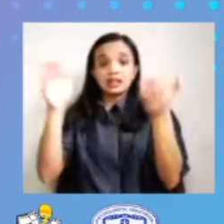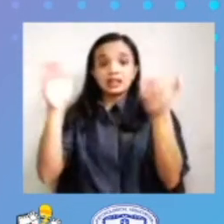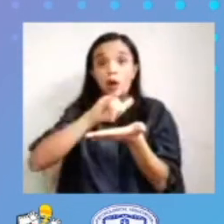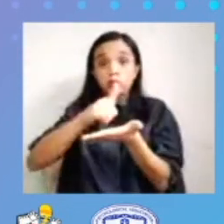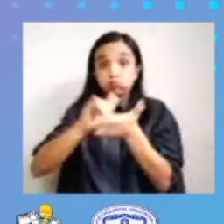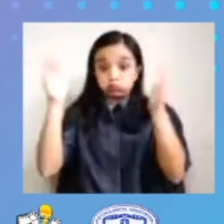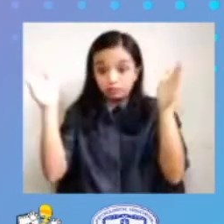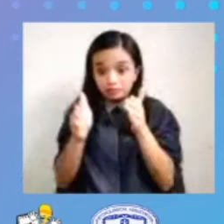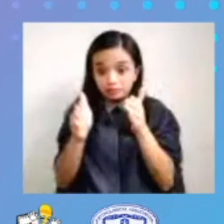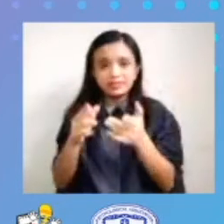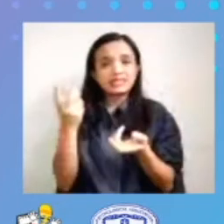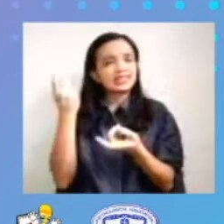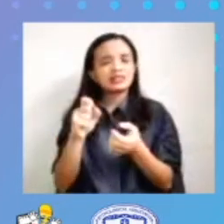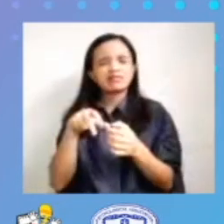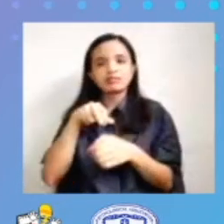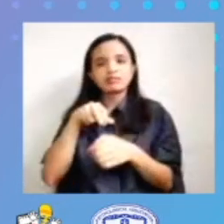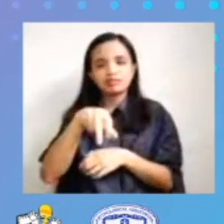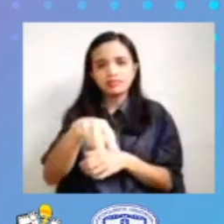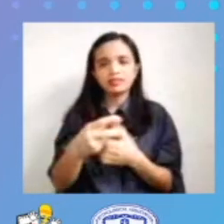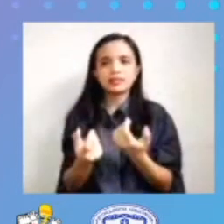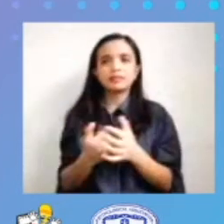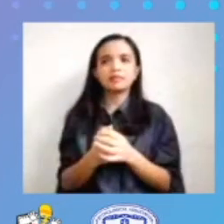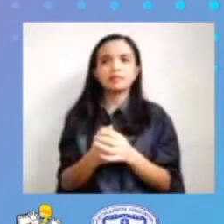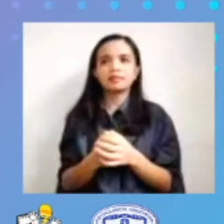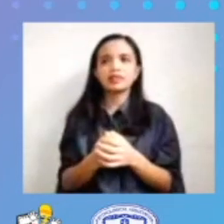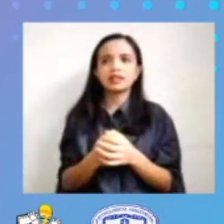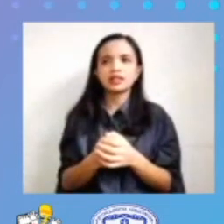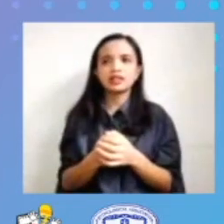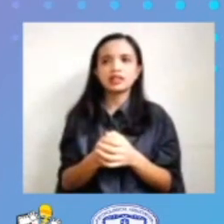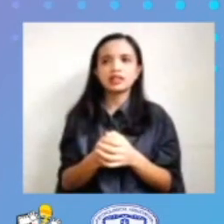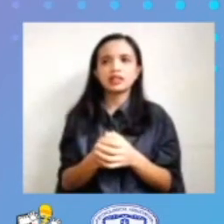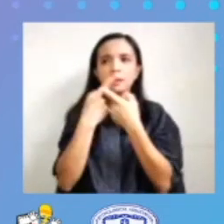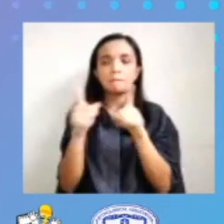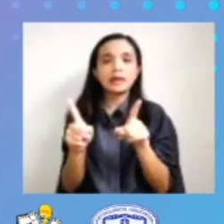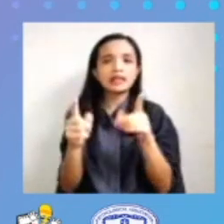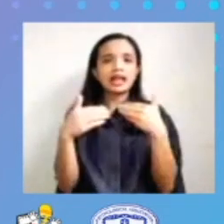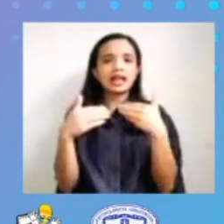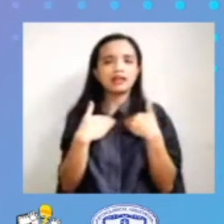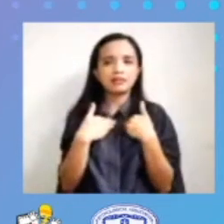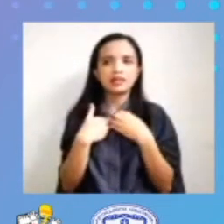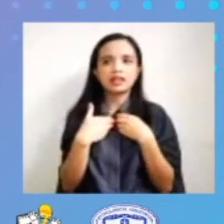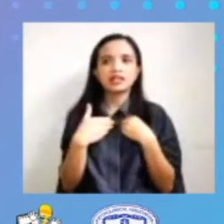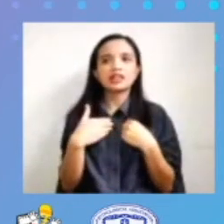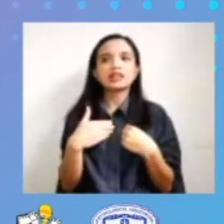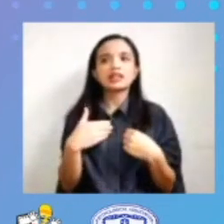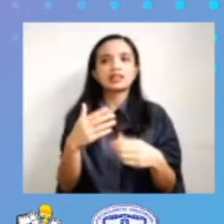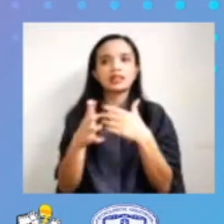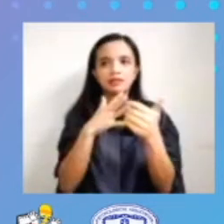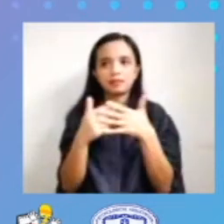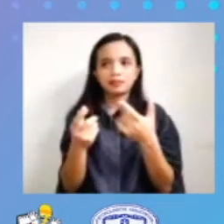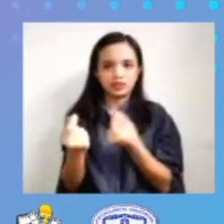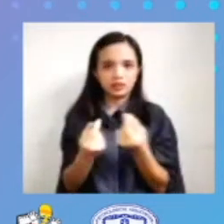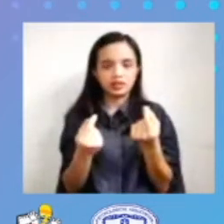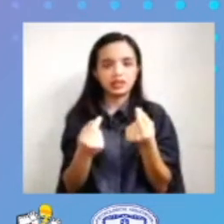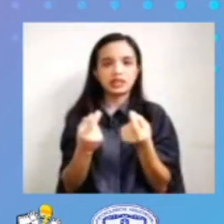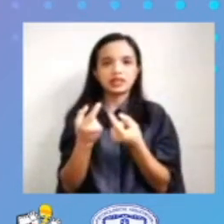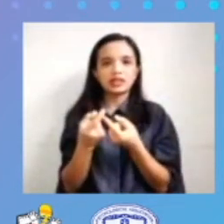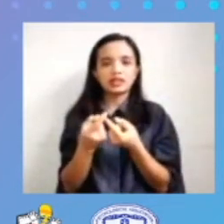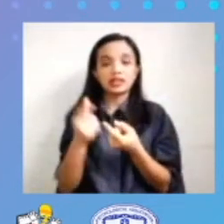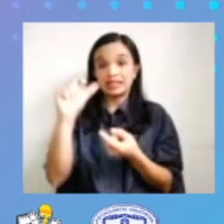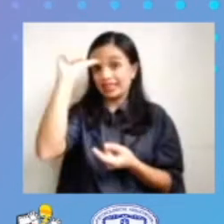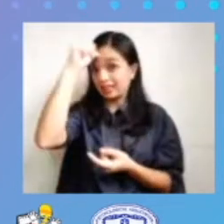Diba, may tanong tayo dito mula po kay Mr. Paolo Aquino. Coach Enzo and Coach Julia, what can you suggest to those